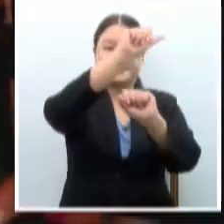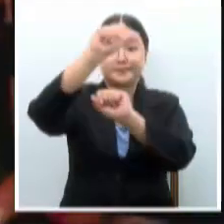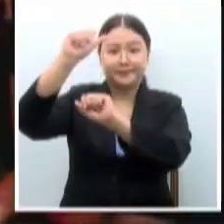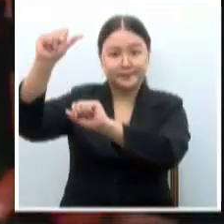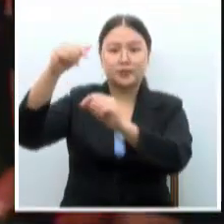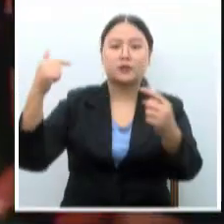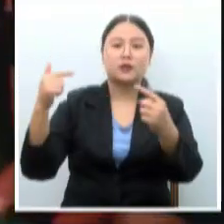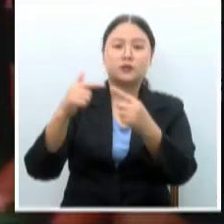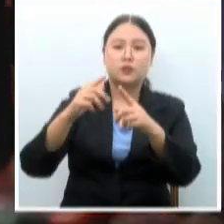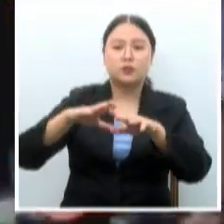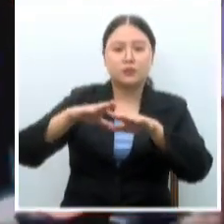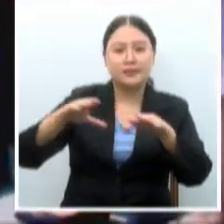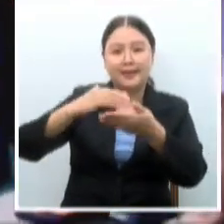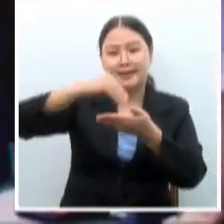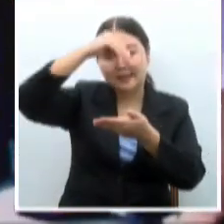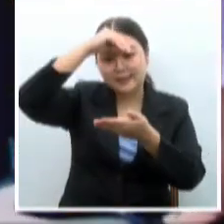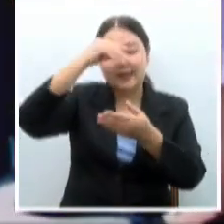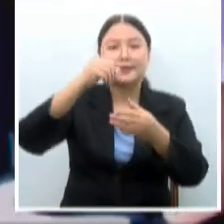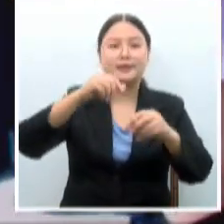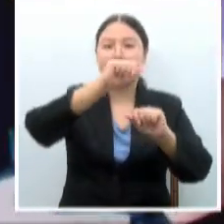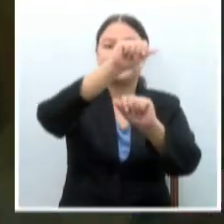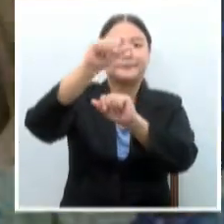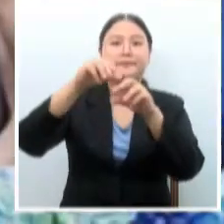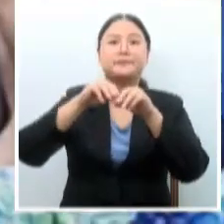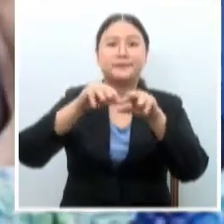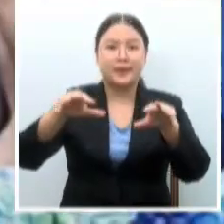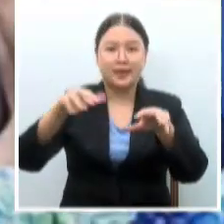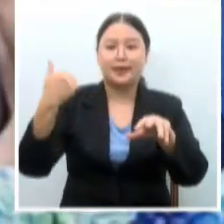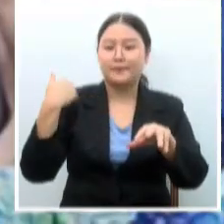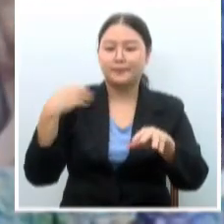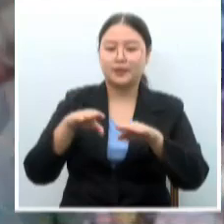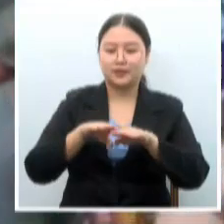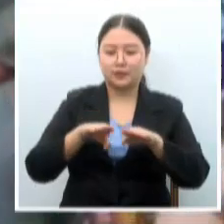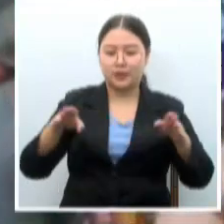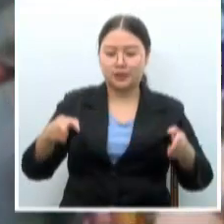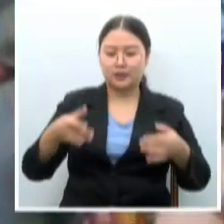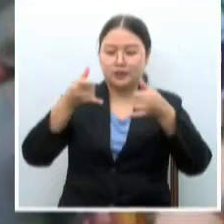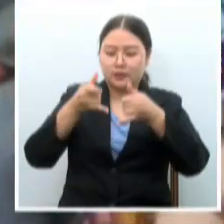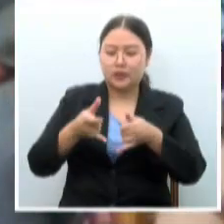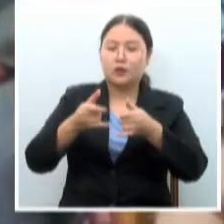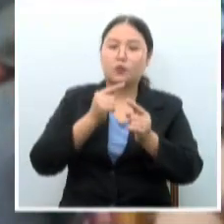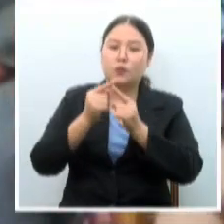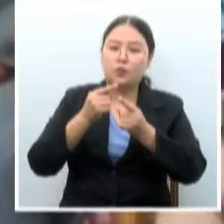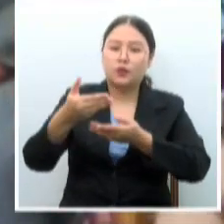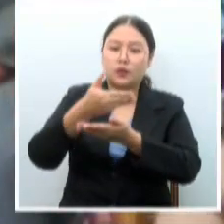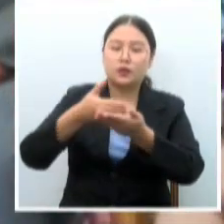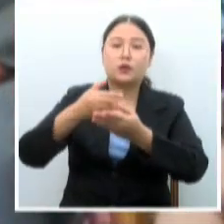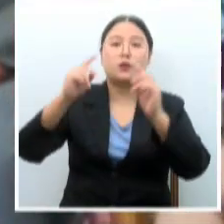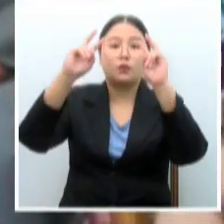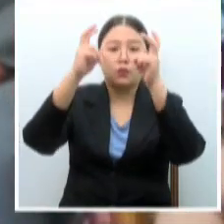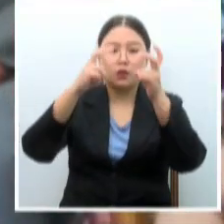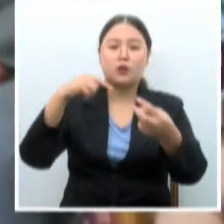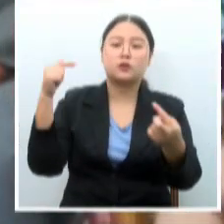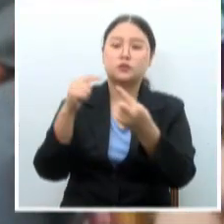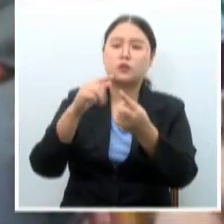แสดงผลงาน Best Practice จากโรงเรียนในสังกัดมีเวทีเสวนาแลกเปลี่ยนเรียนรู้หัวข้อจะทำอย่างไรเพื่อให้โร